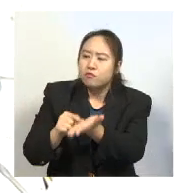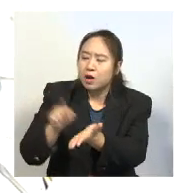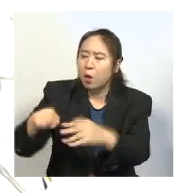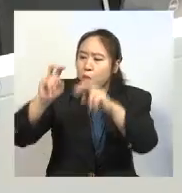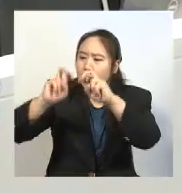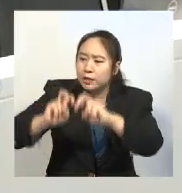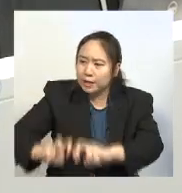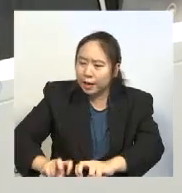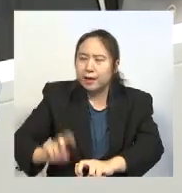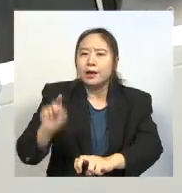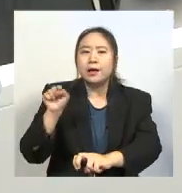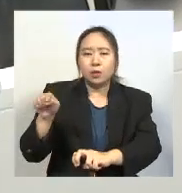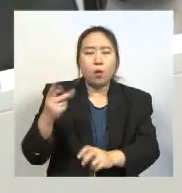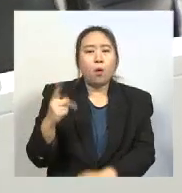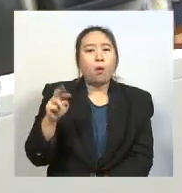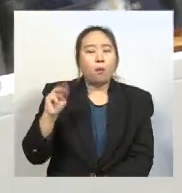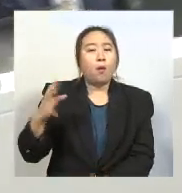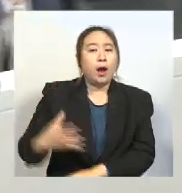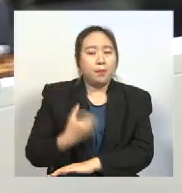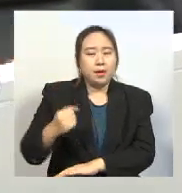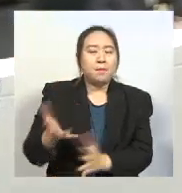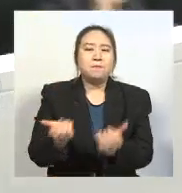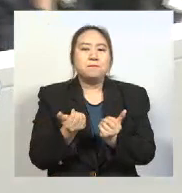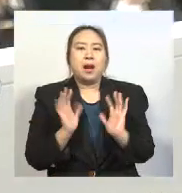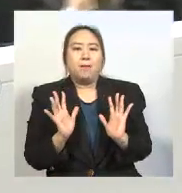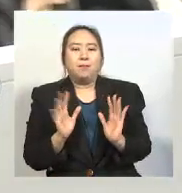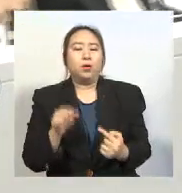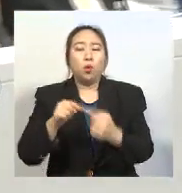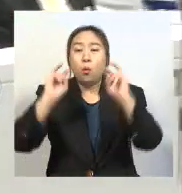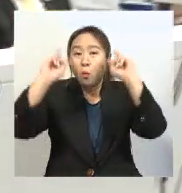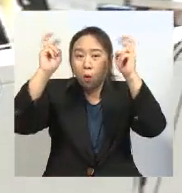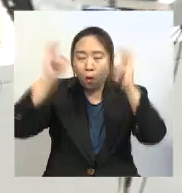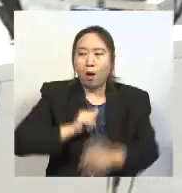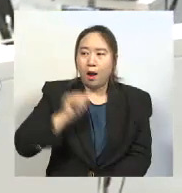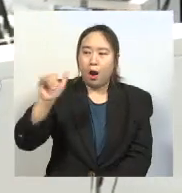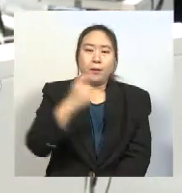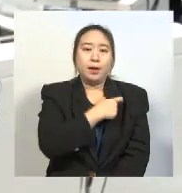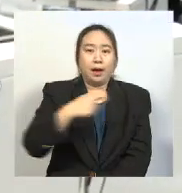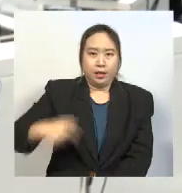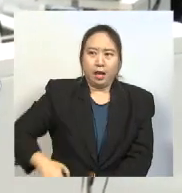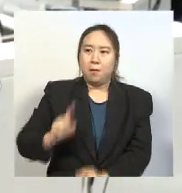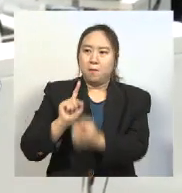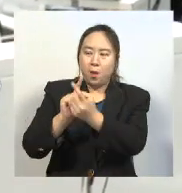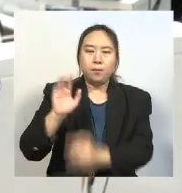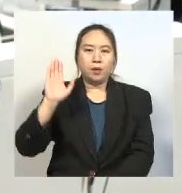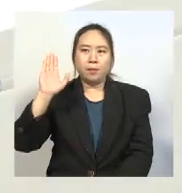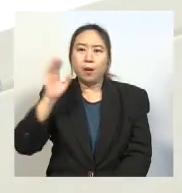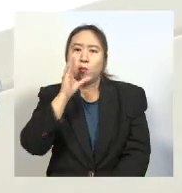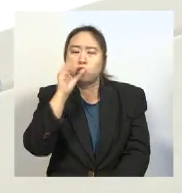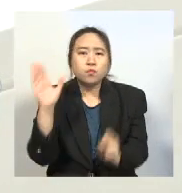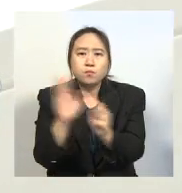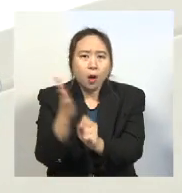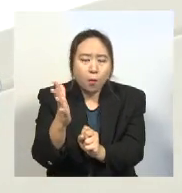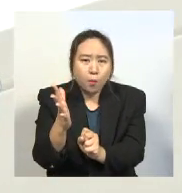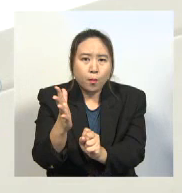ระทำการเมืองของคณะรัฐมนตรีและในการถวายสัตย์ปฏิญาณตนต่อพระบาทสมเด็จพระเจ้าอยู่หัวก็ได้พระราชทานพระราชดำรั